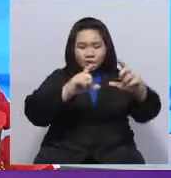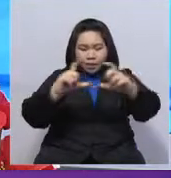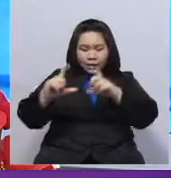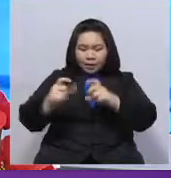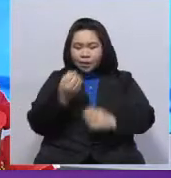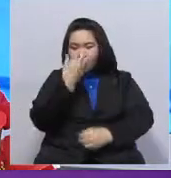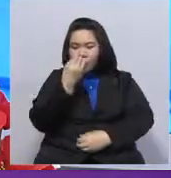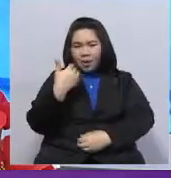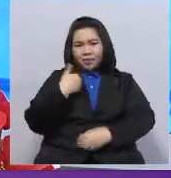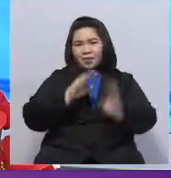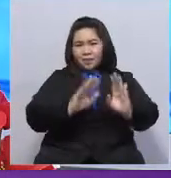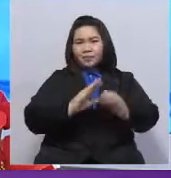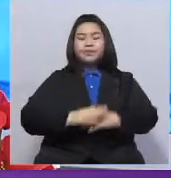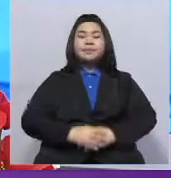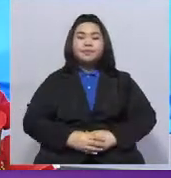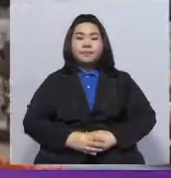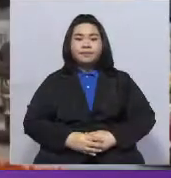ดอกไม้ไว้เป็นที่ระลึกแล้วค่ะ